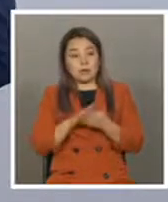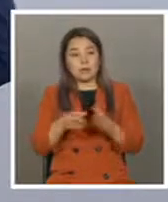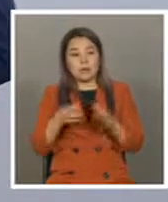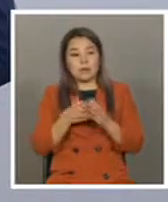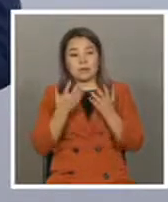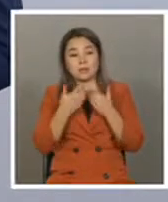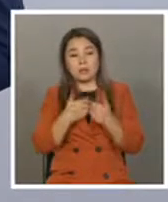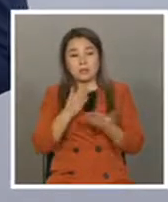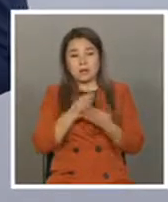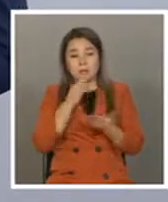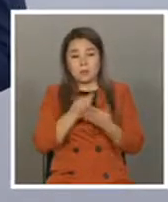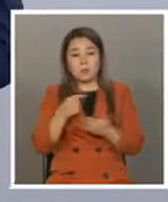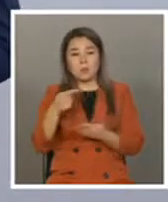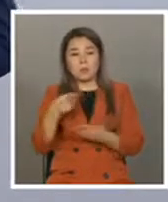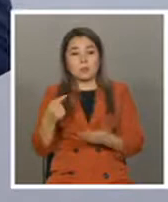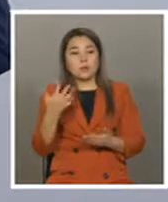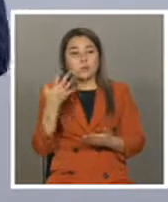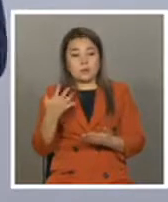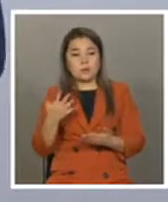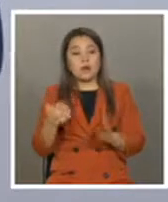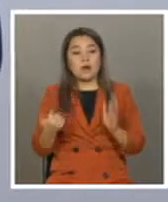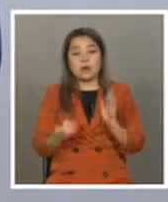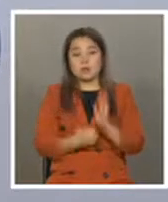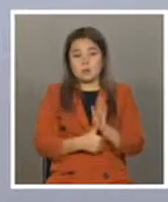берілген -5, 6,